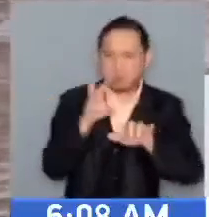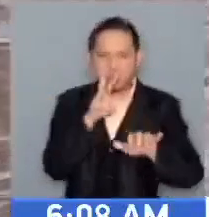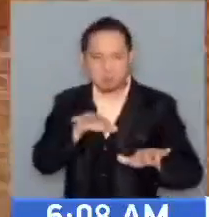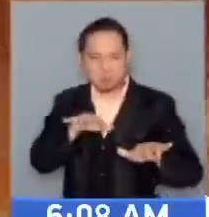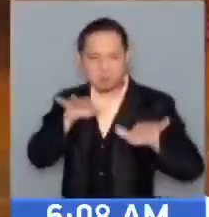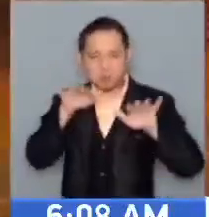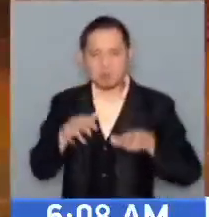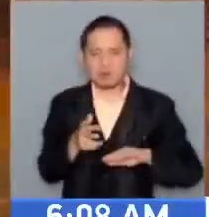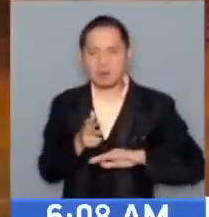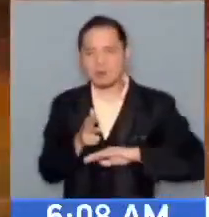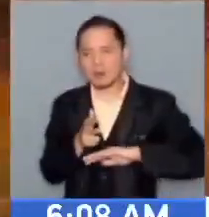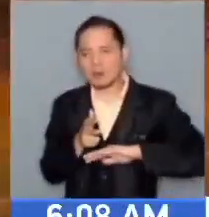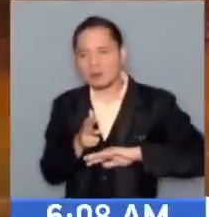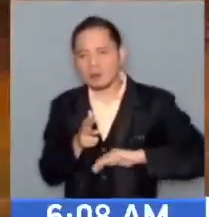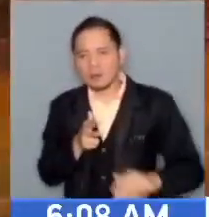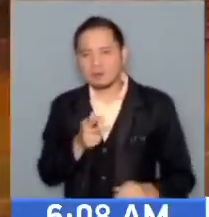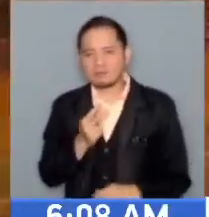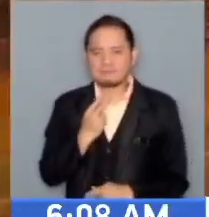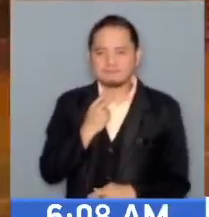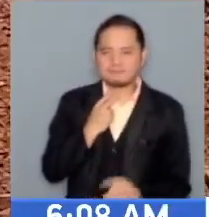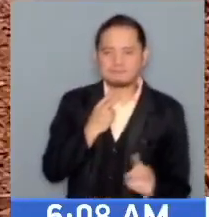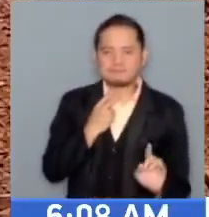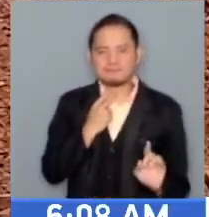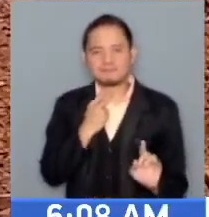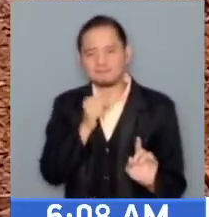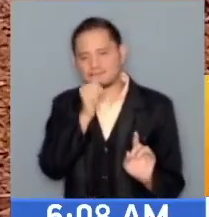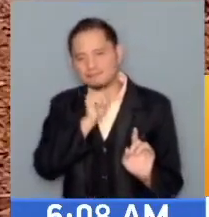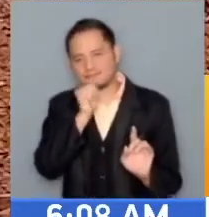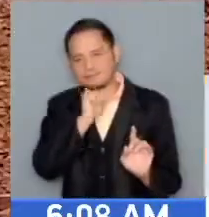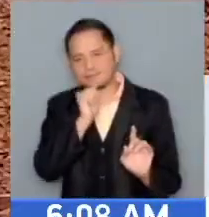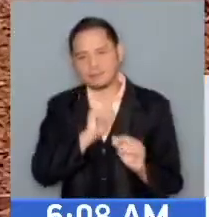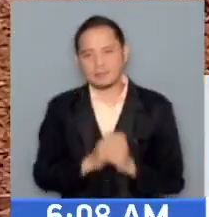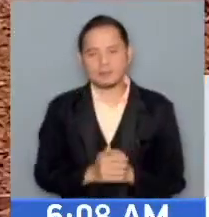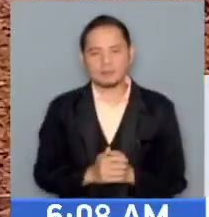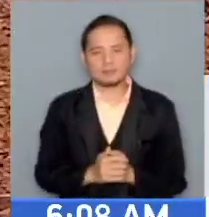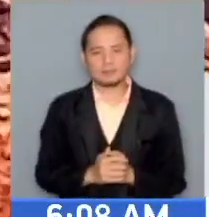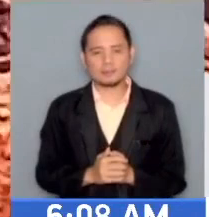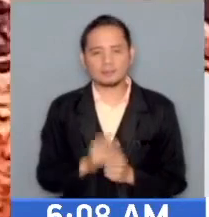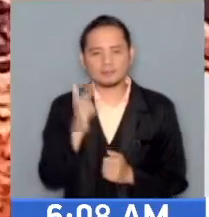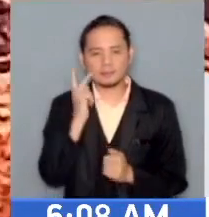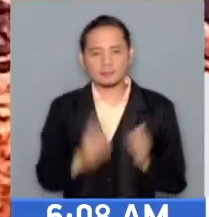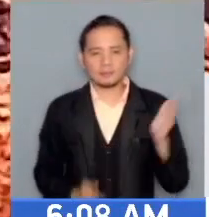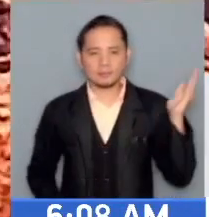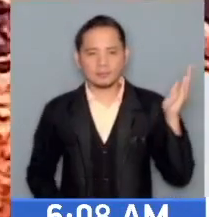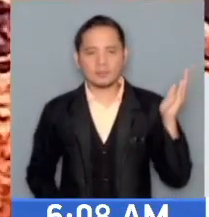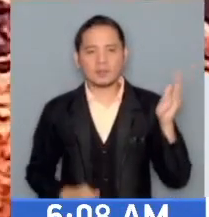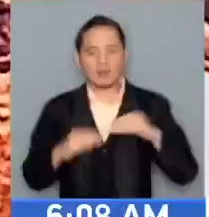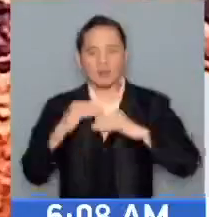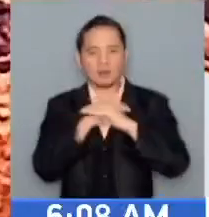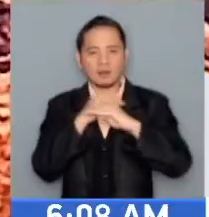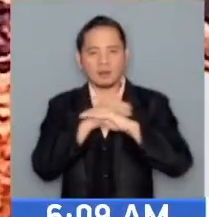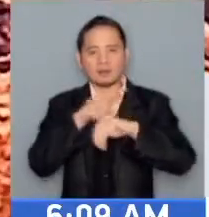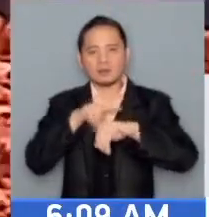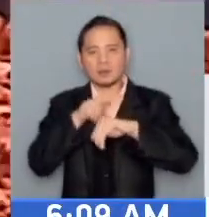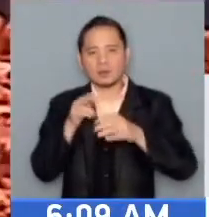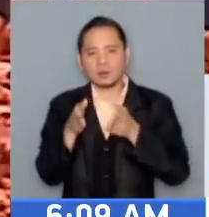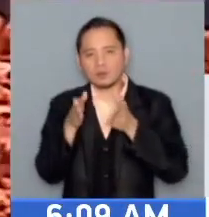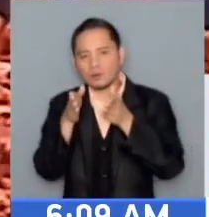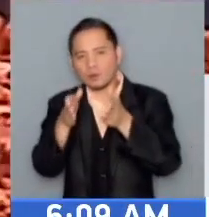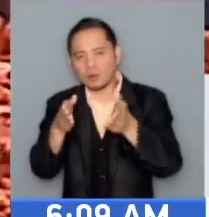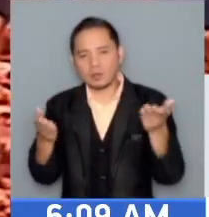makatawi. Dahil din sa masamang panahon, gumuho naman ang lupa sa gilid ng National Road sa barangay Poraran sa Baras,